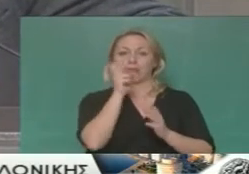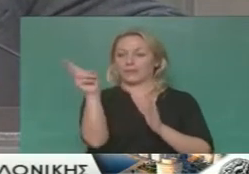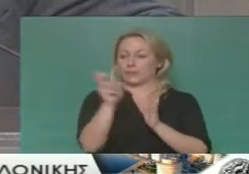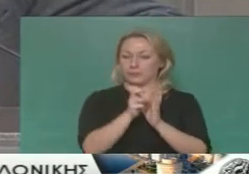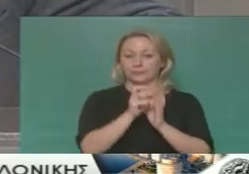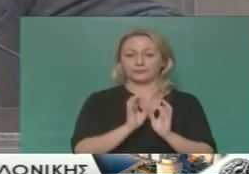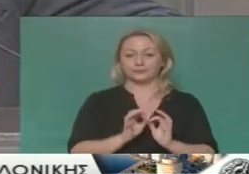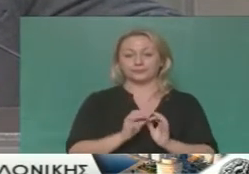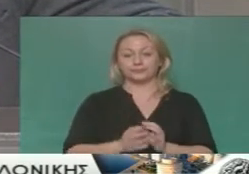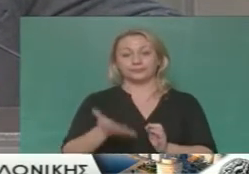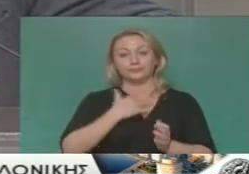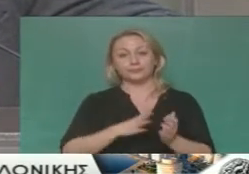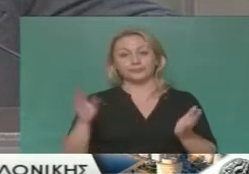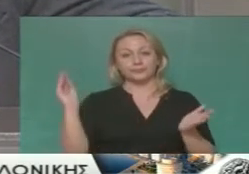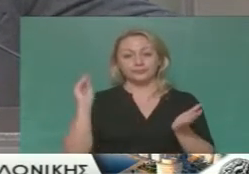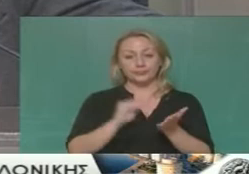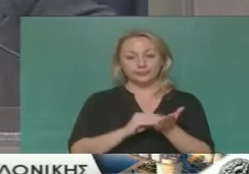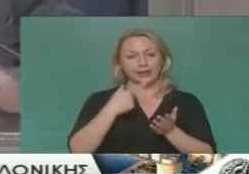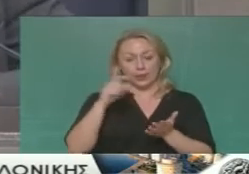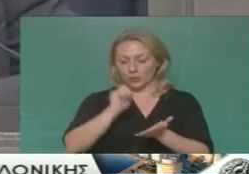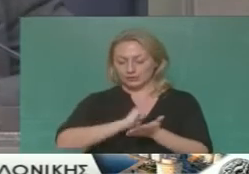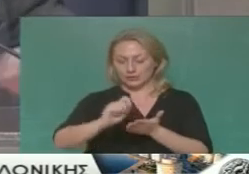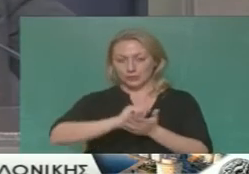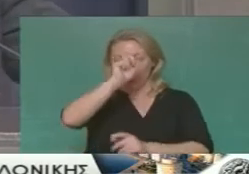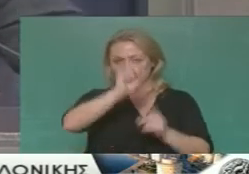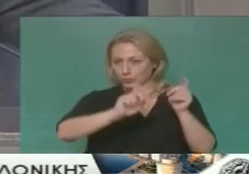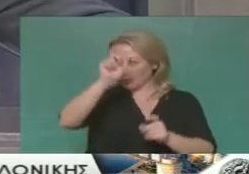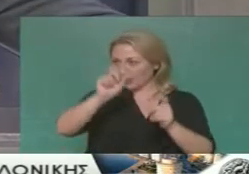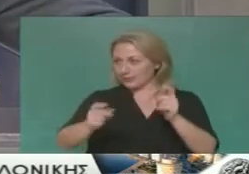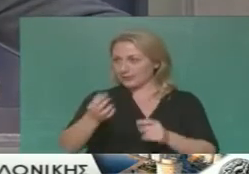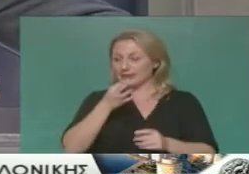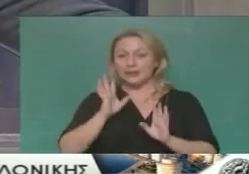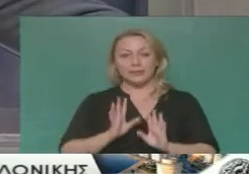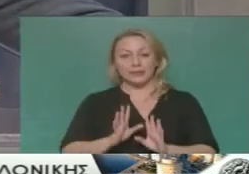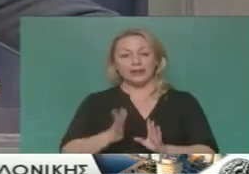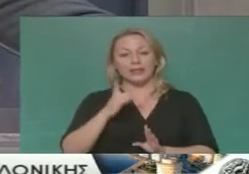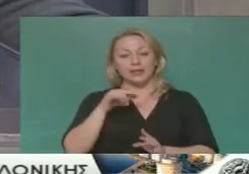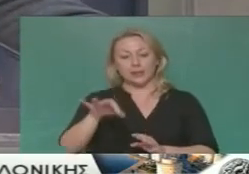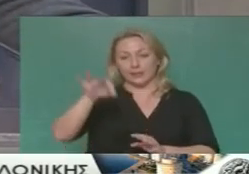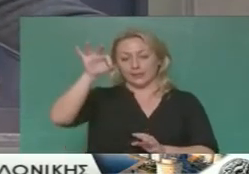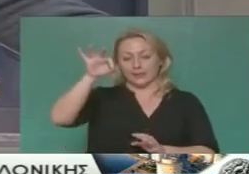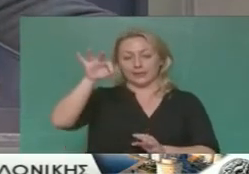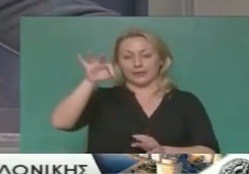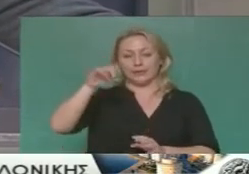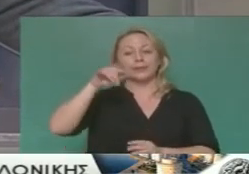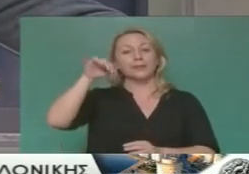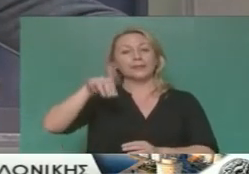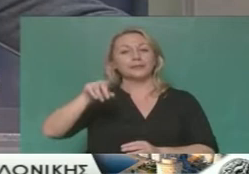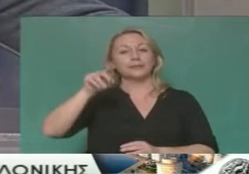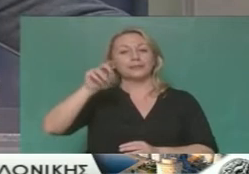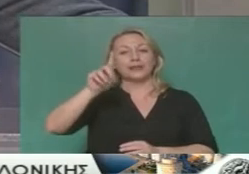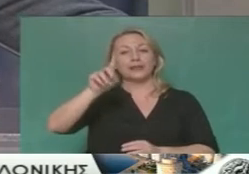Θα ήθελα πάλι, γιατί κράτησα σημειώσεις για τον καθένα τι έχει πει, θα ήθελα πάλι να πιάσω από το σημείο που είπε τελευταία